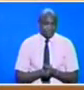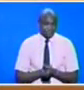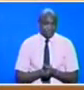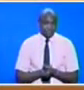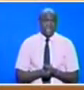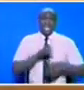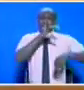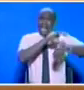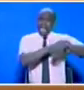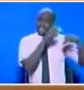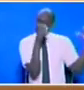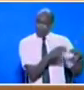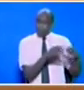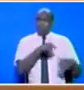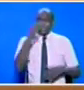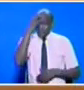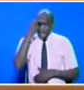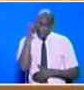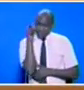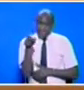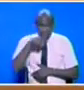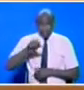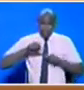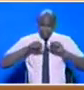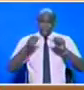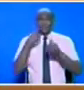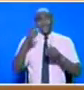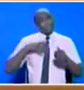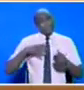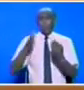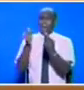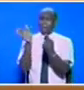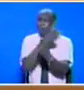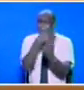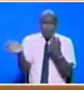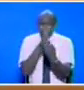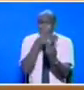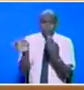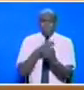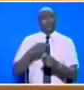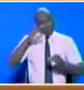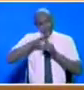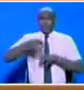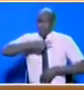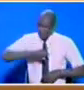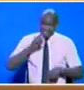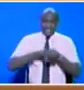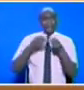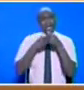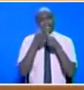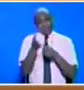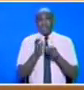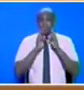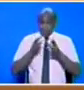Muungano wa NASA umekuwa kaunti ya Narok, ambapo pia umeendelea kuwarai wakazi kusimama nao ifikapo tarehe 8 mwezi Agosti.